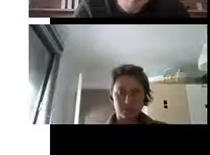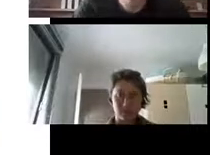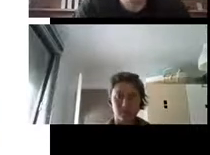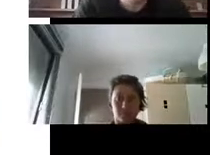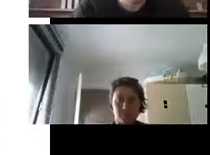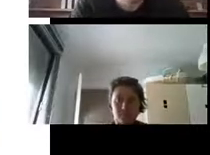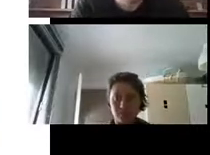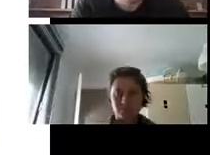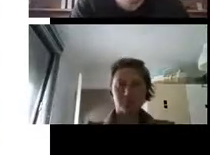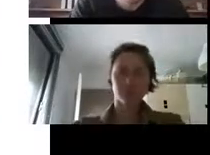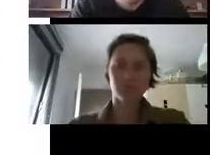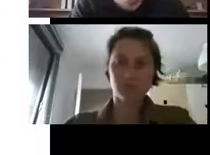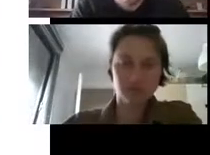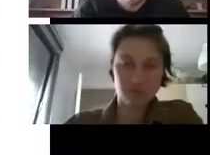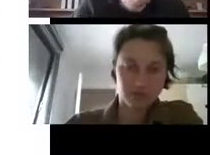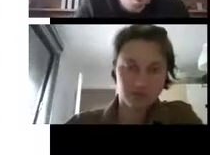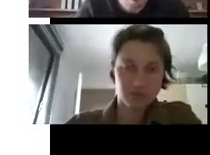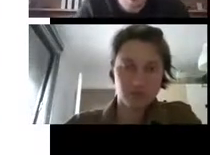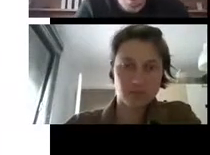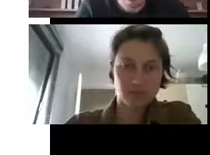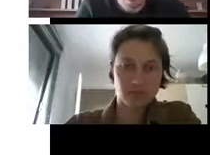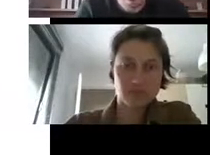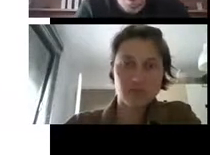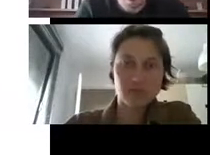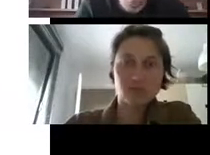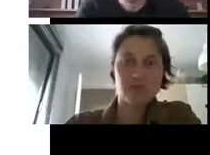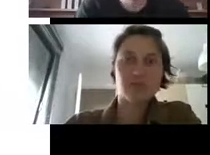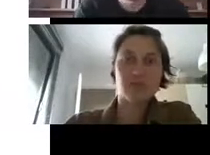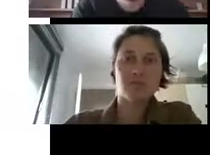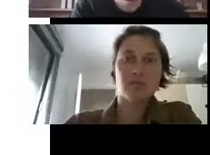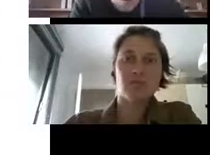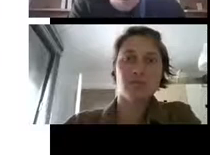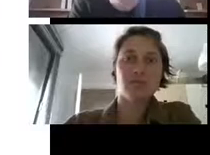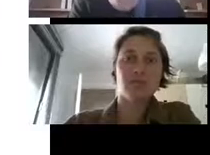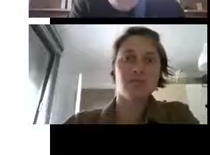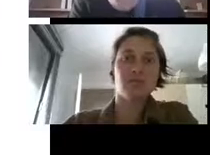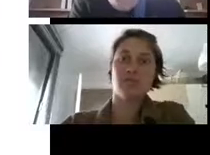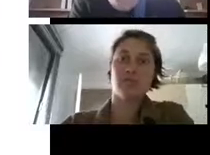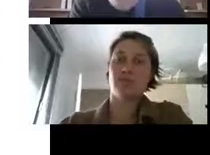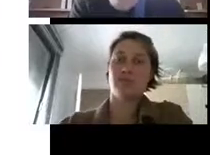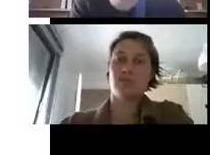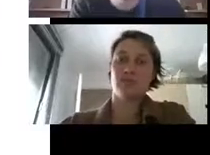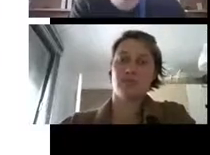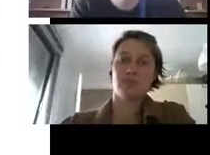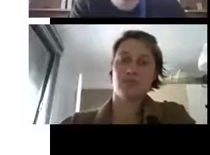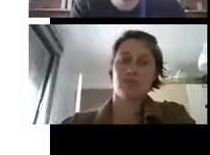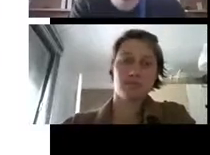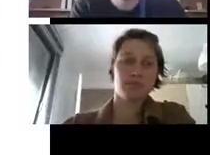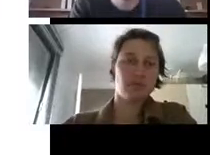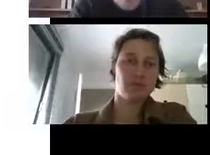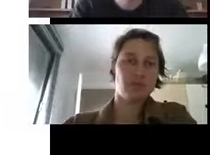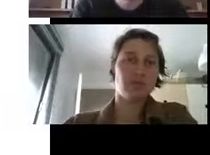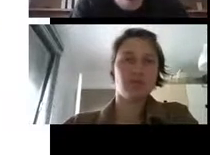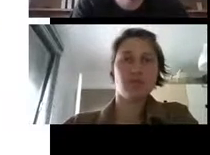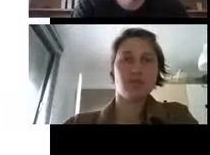strikt over het geboortejaar. Dus we hebben ze hier ook nog opgezond. Min 12-jarigen zijn alle kinderen geboren in of na 2008. En